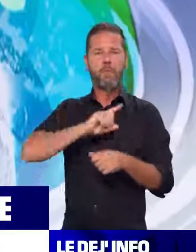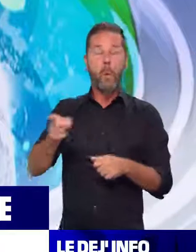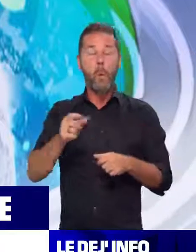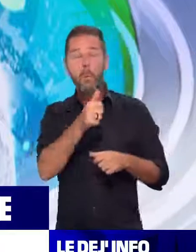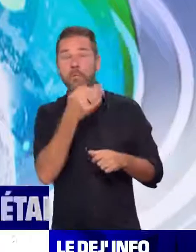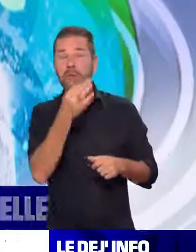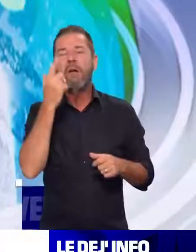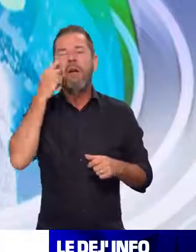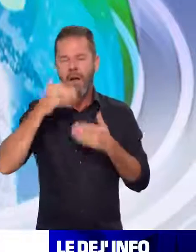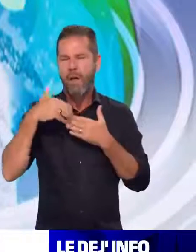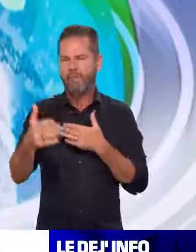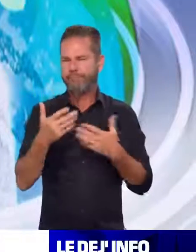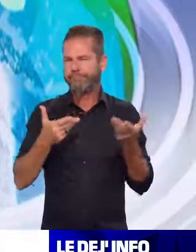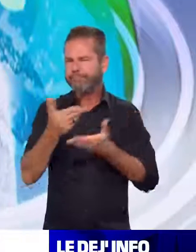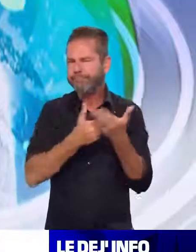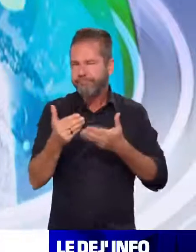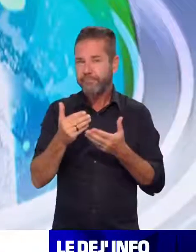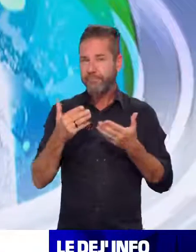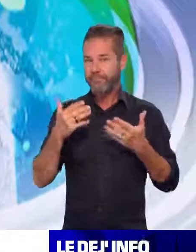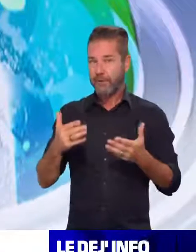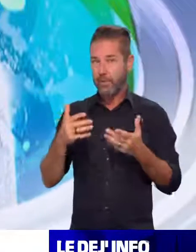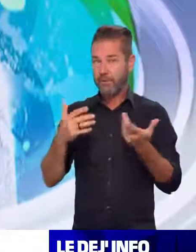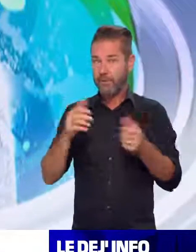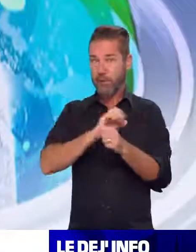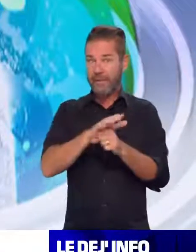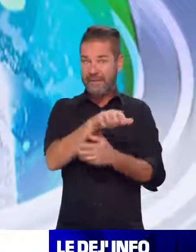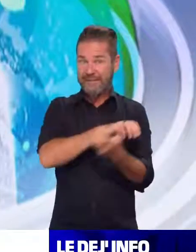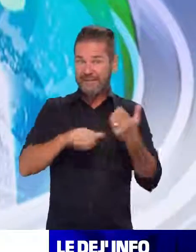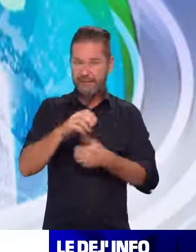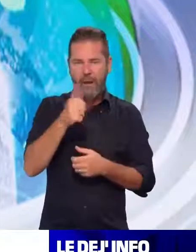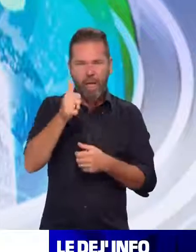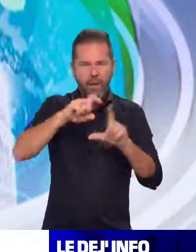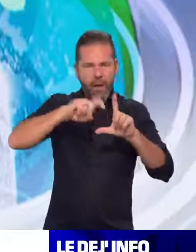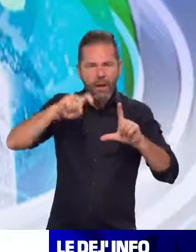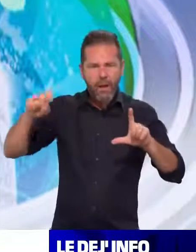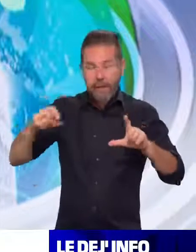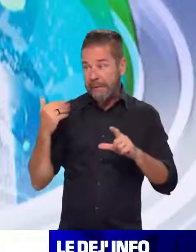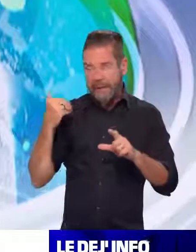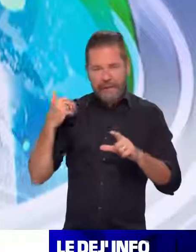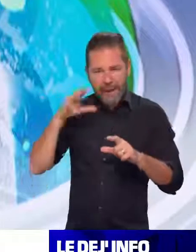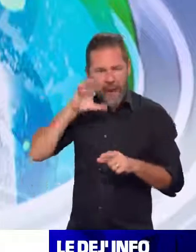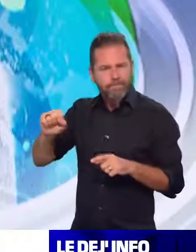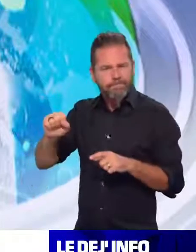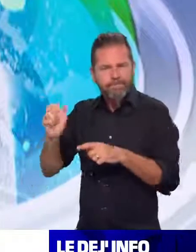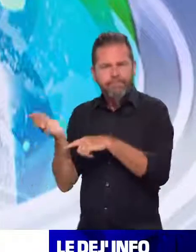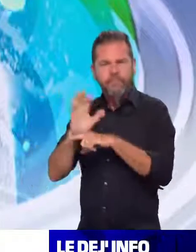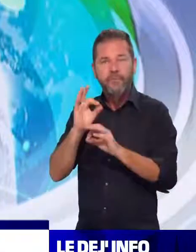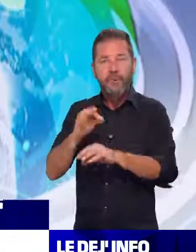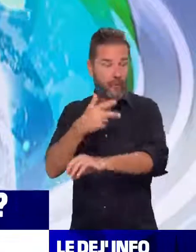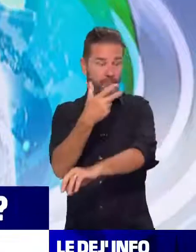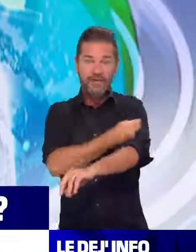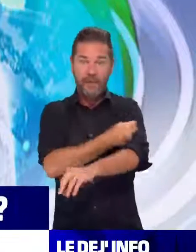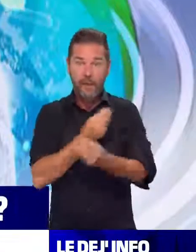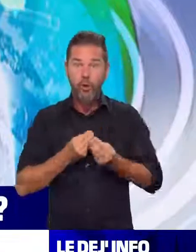Sanitaire encore, on a choisi de s'arrêter un instant sur cette étude qui vient d'être publiée sur l'impact du vaccin sur l'ensemble de la